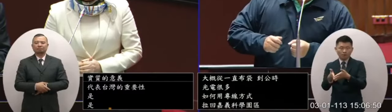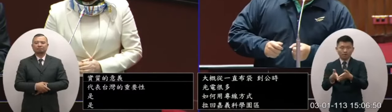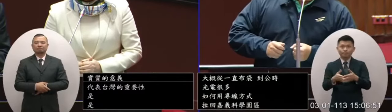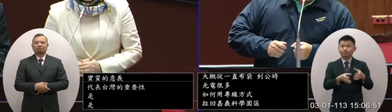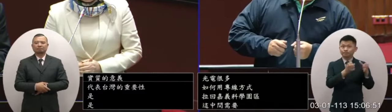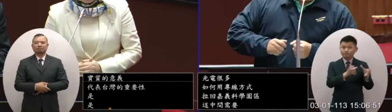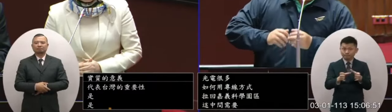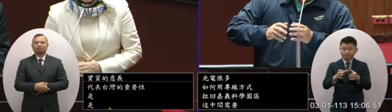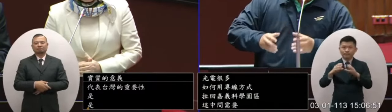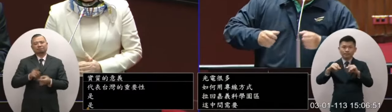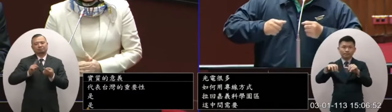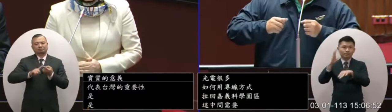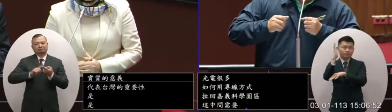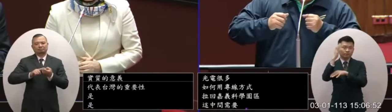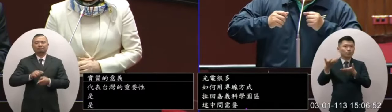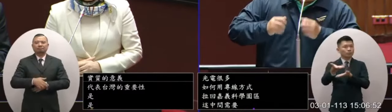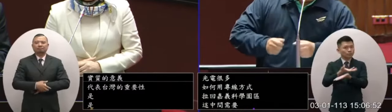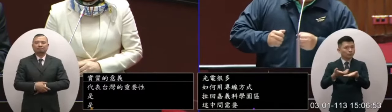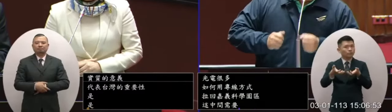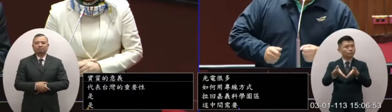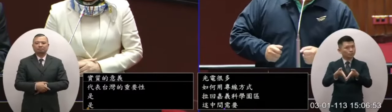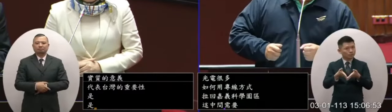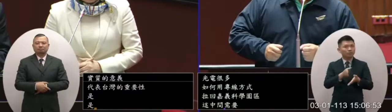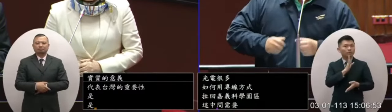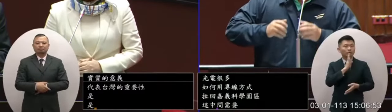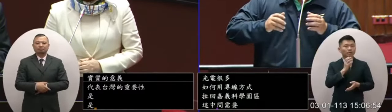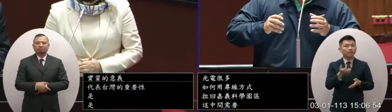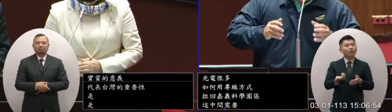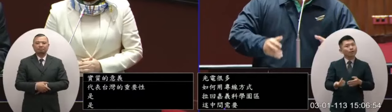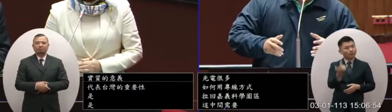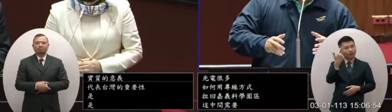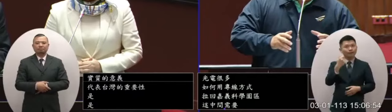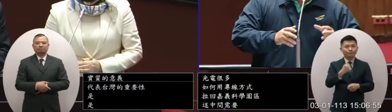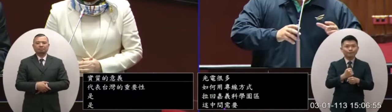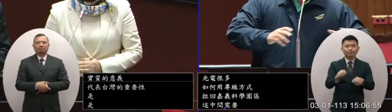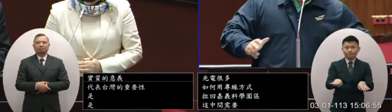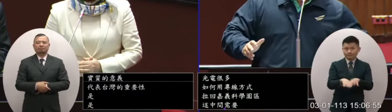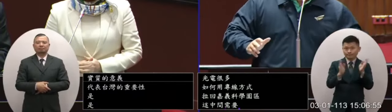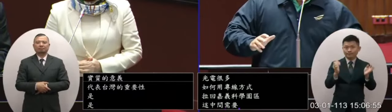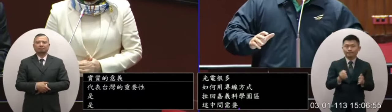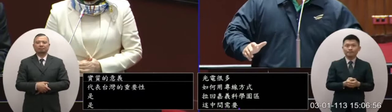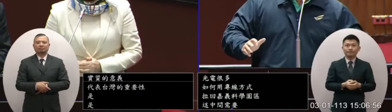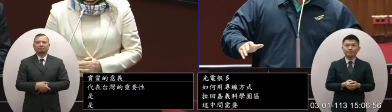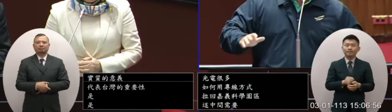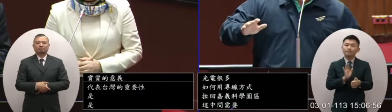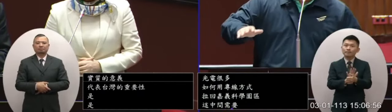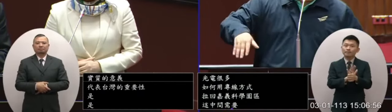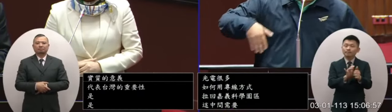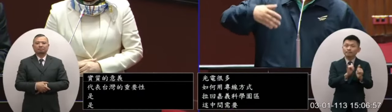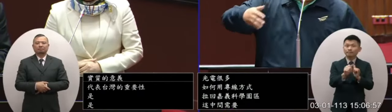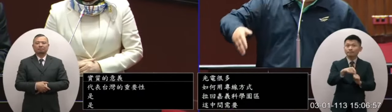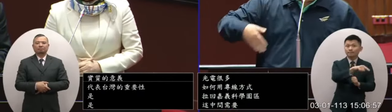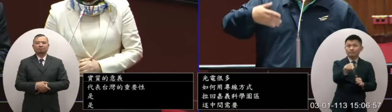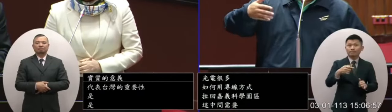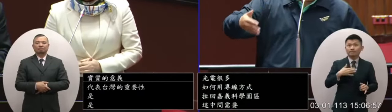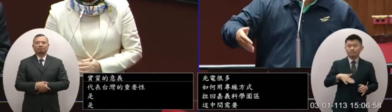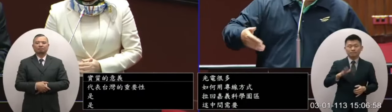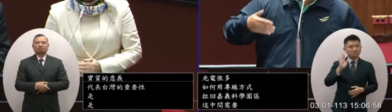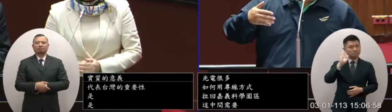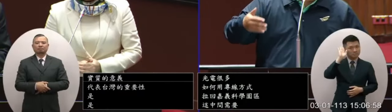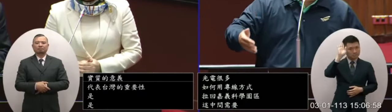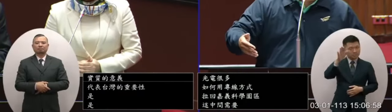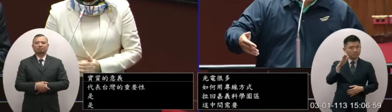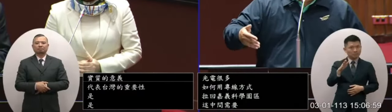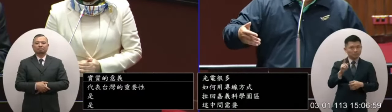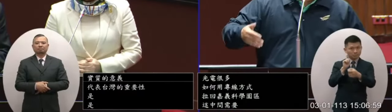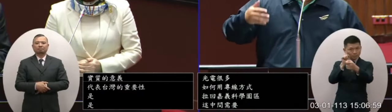的沟通也很重要。所以我他妈讲这咱较早起步嘞，然后和咱家诶哈市民买在怎样讲啊，未来我们要朝